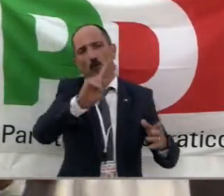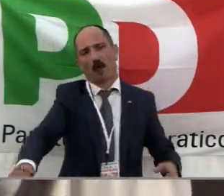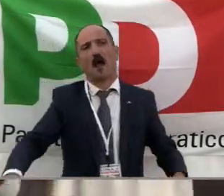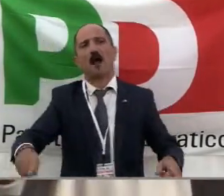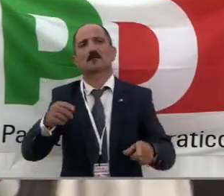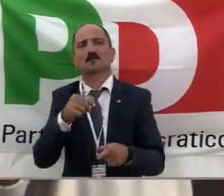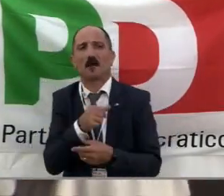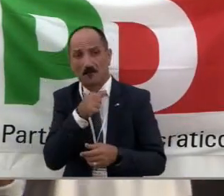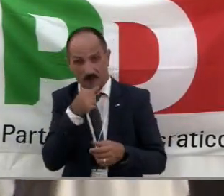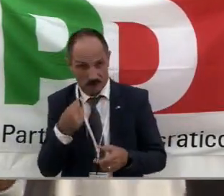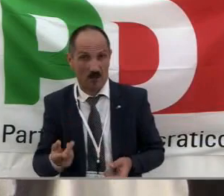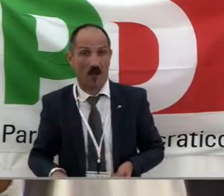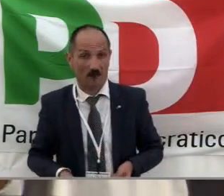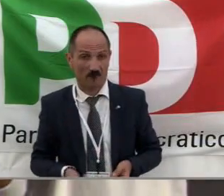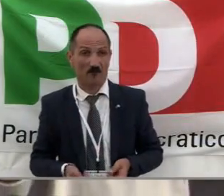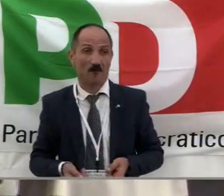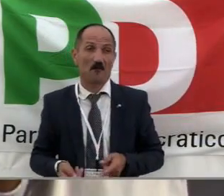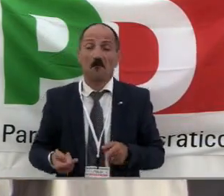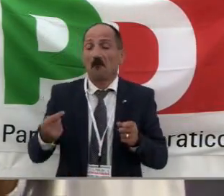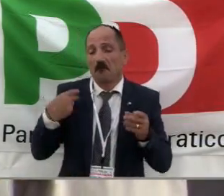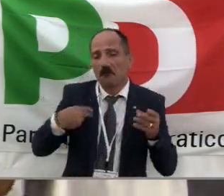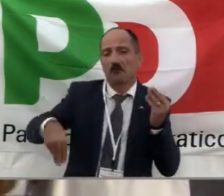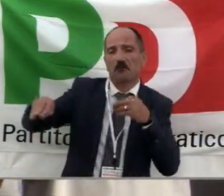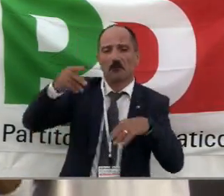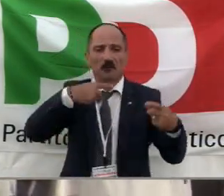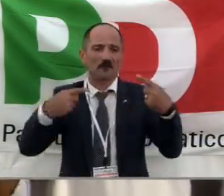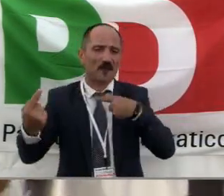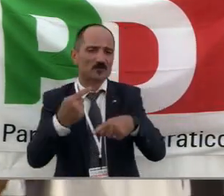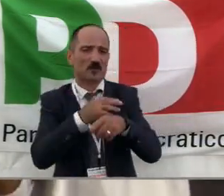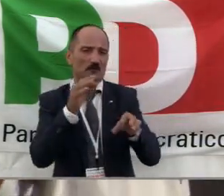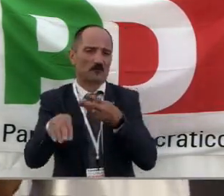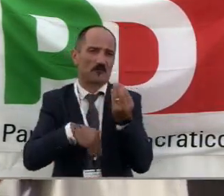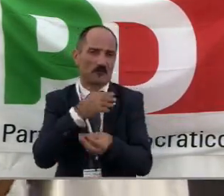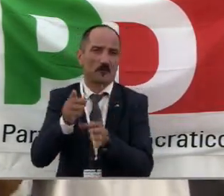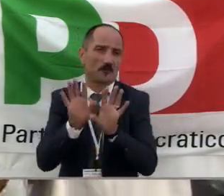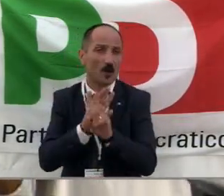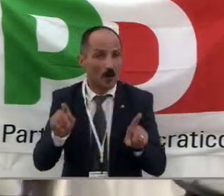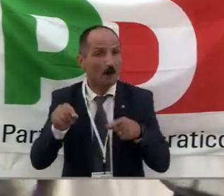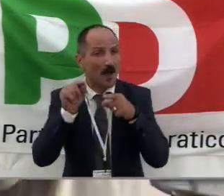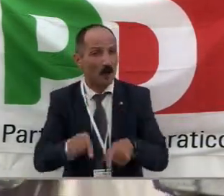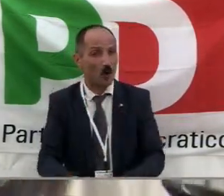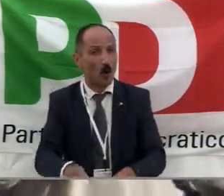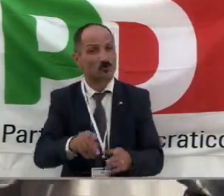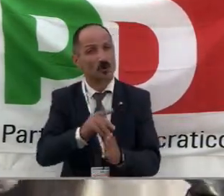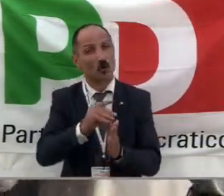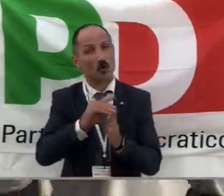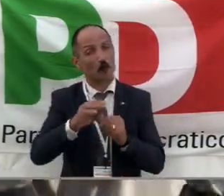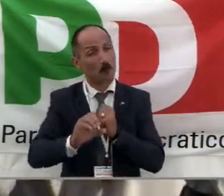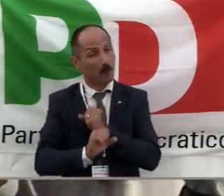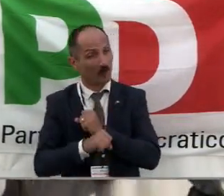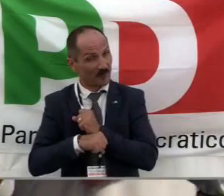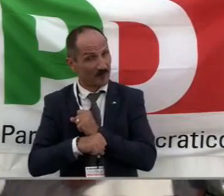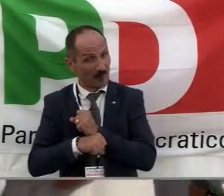andrebbe abrogata anziché scimmiottarla anche oggi con un provvedimento